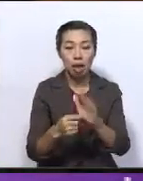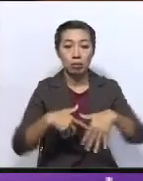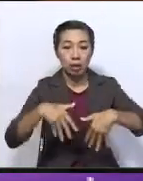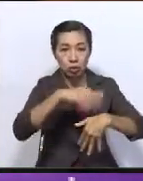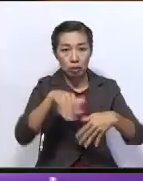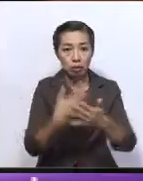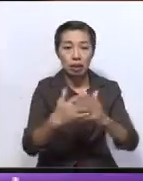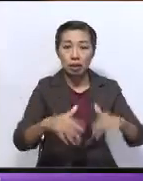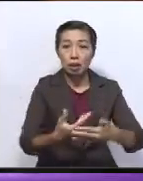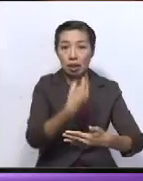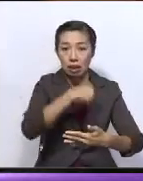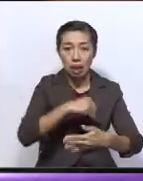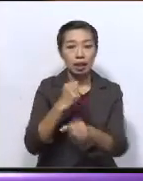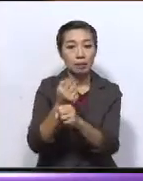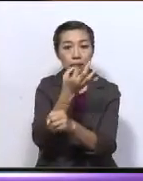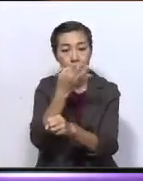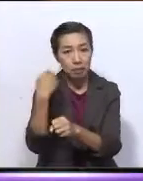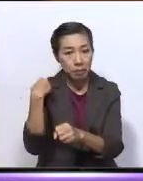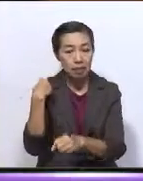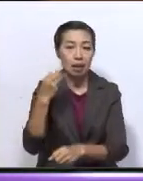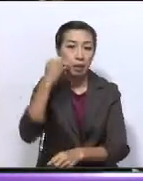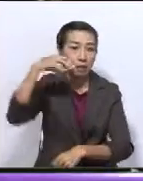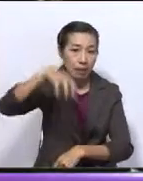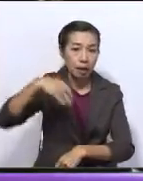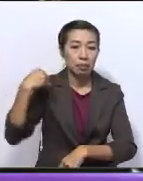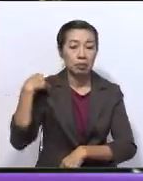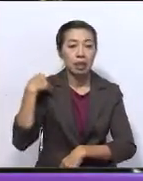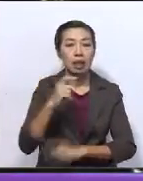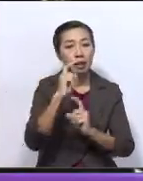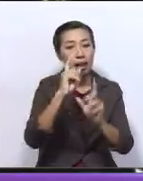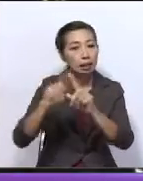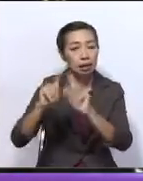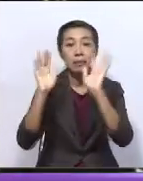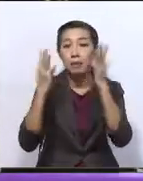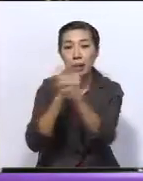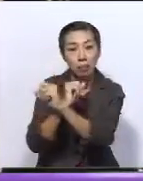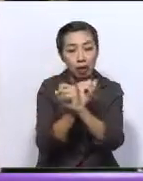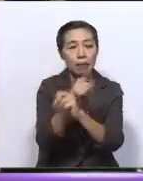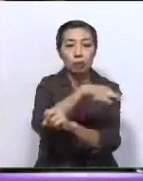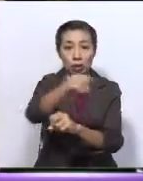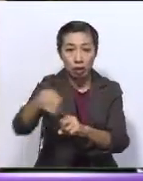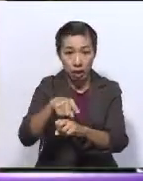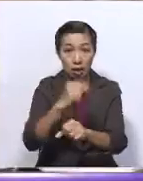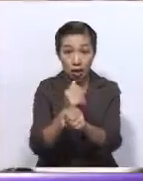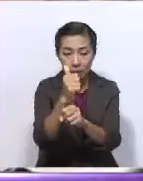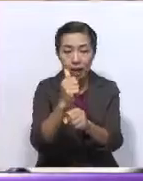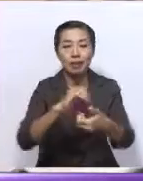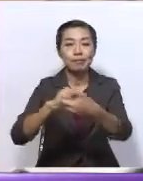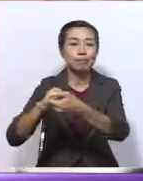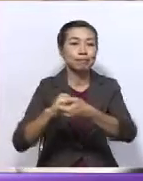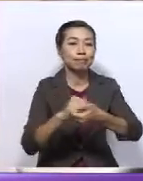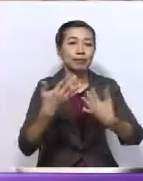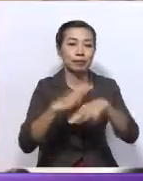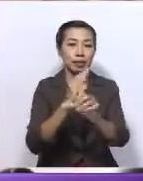ได้มีงานทำมีที่อยู่พักอาศัยและความปลอดภัยในชีวิตและทรัพย์สินซึ่งจะนำมาสู่ความปรองดองและความสมานฉันท์นะคะ